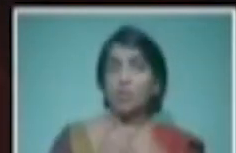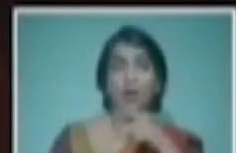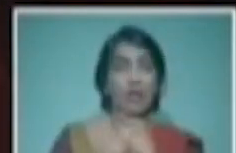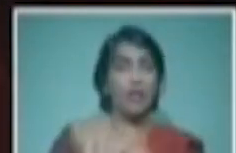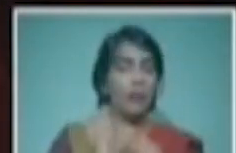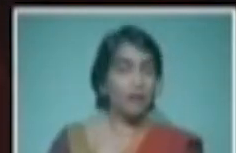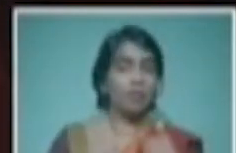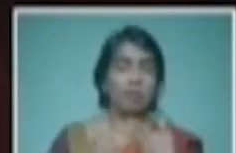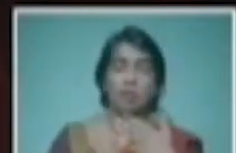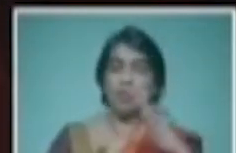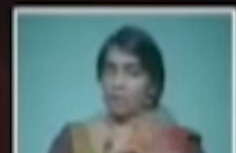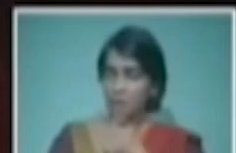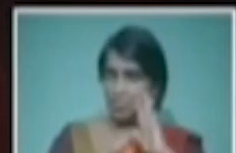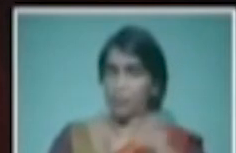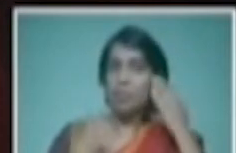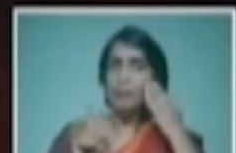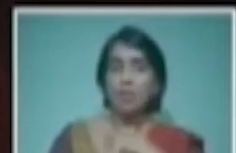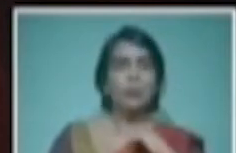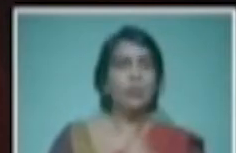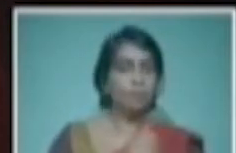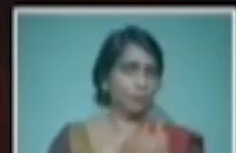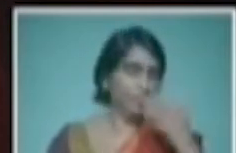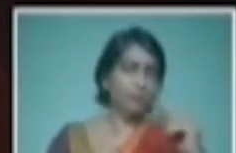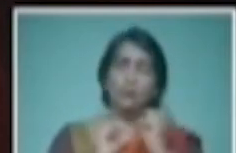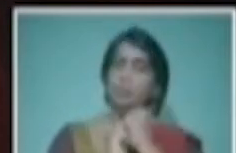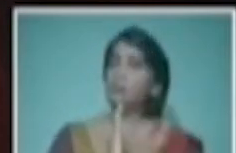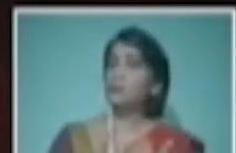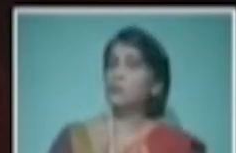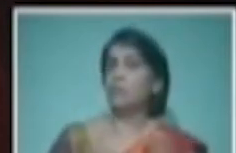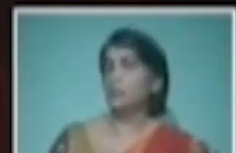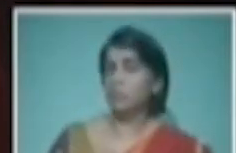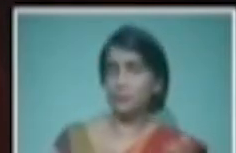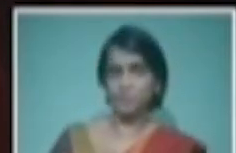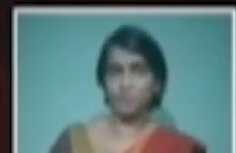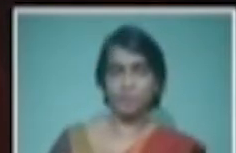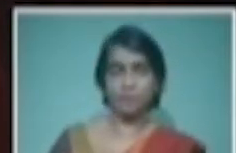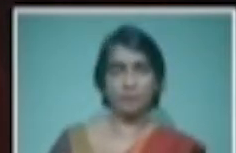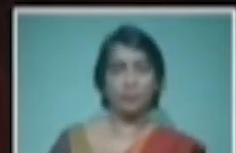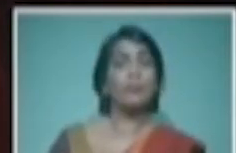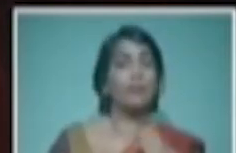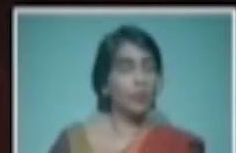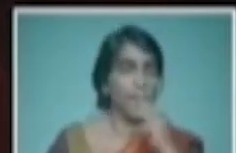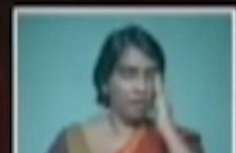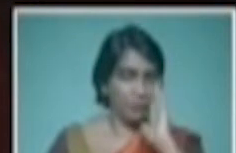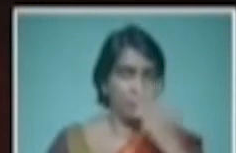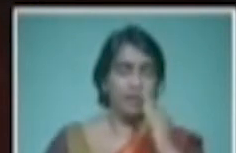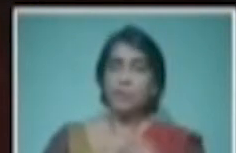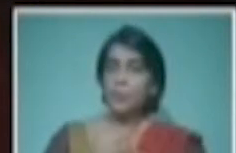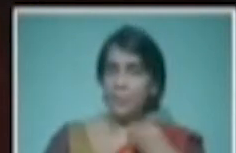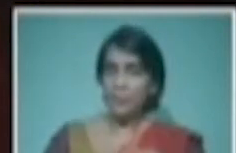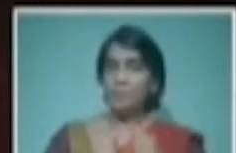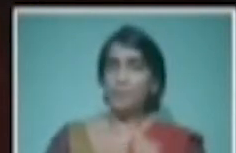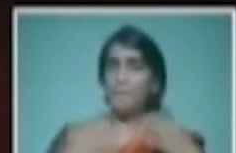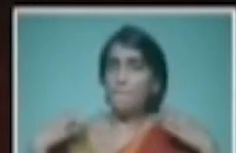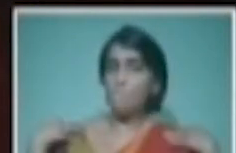ණය පියවීම සම්බන්ධයෙන් රජයේ ඉදිරි වැඩපිළිවෙල කුමක්ද? මෙම සම්ප්‍රදායික කර්මාන්ත සඳහා